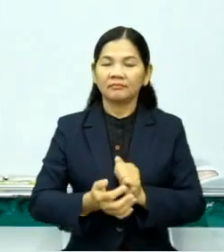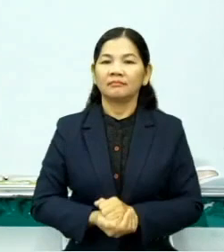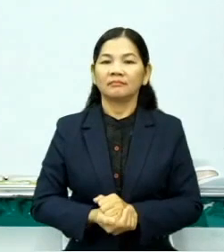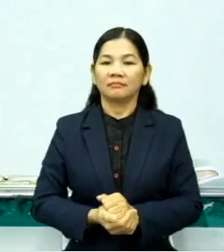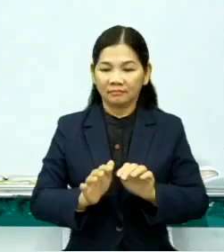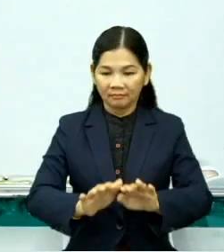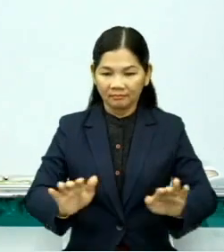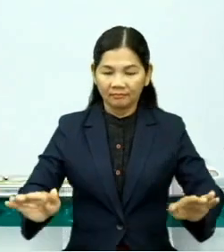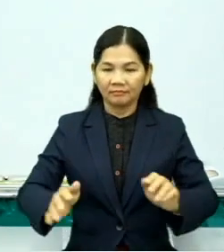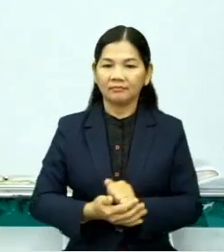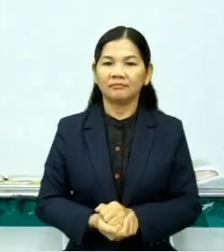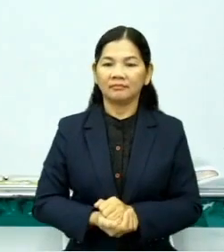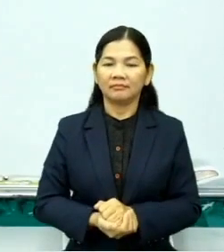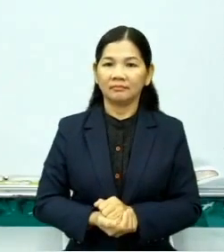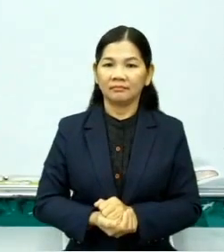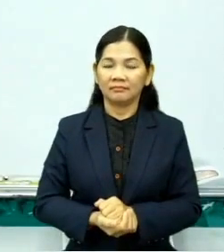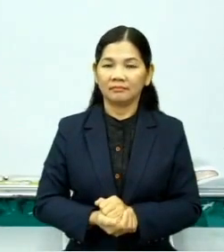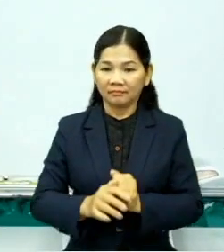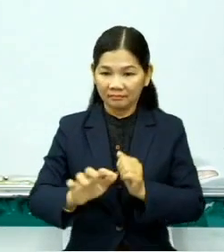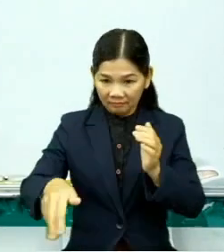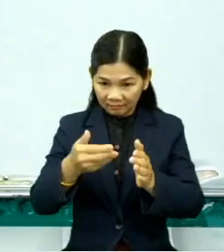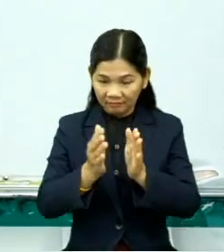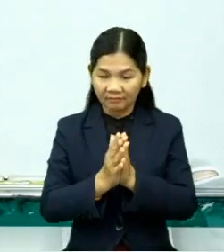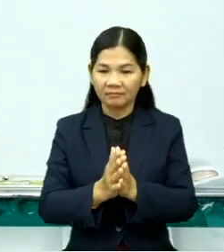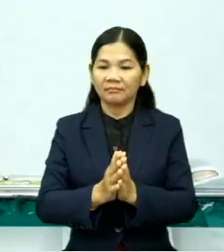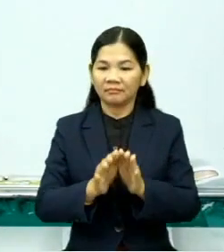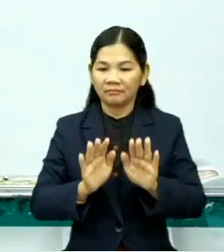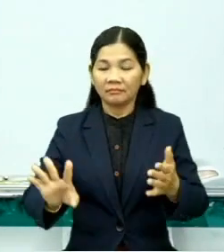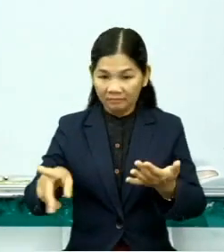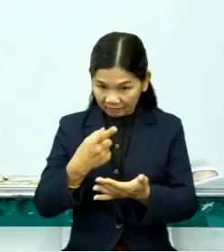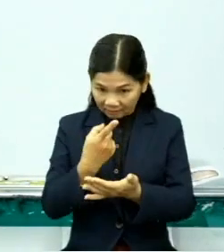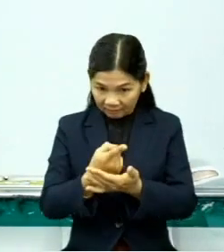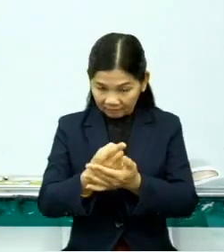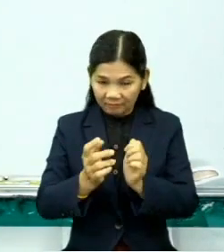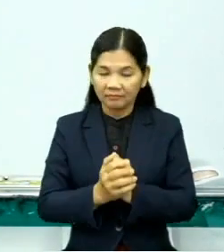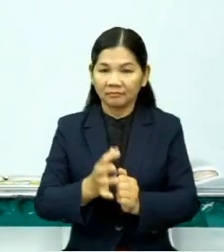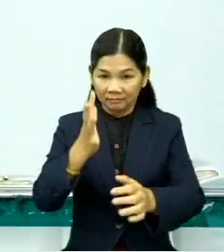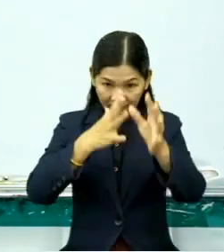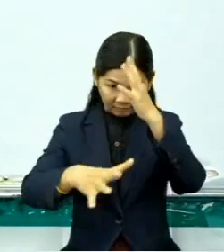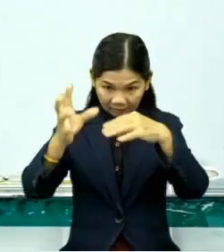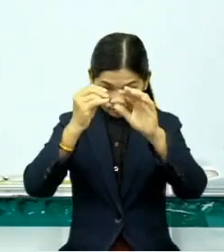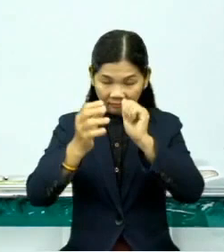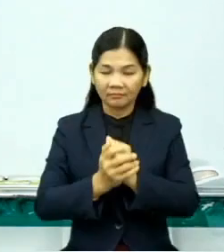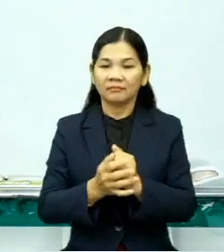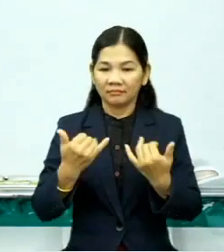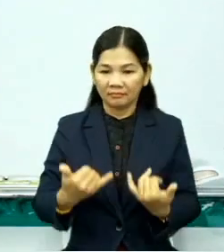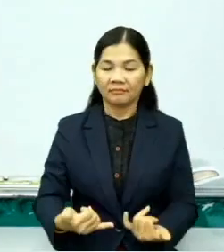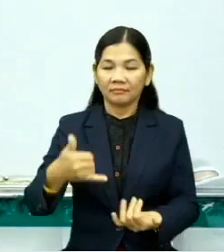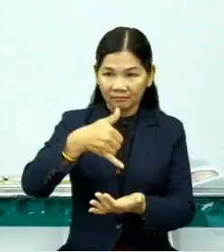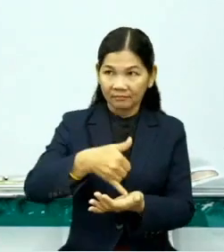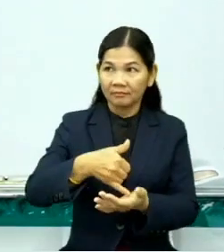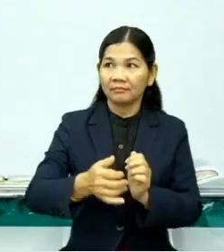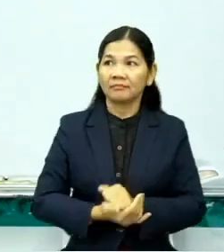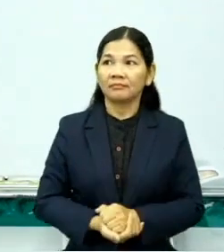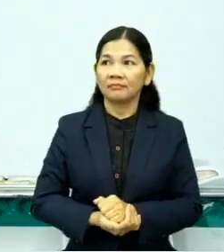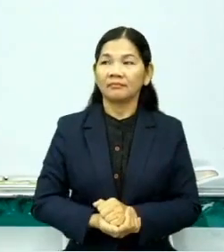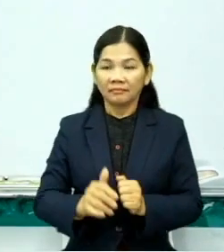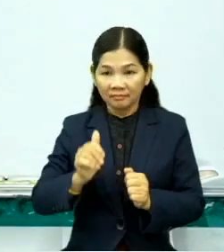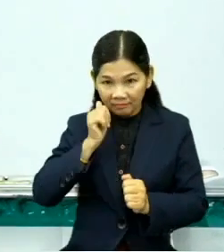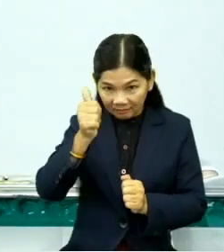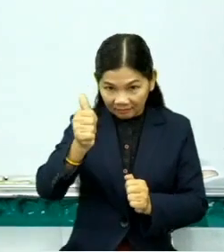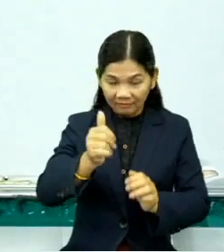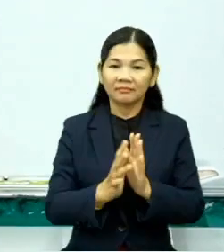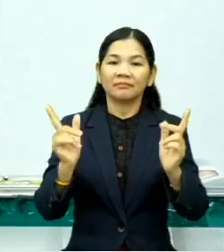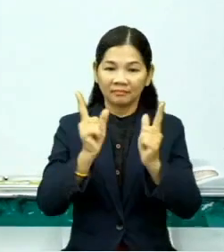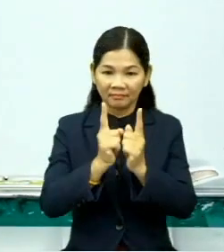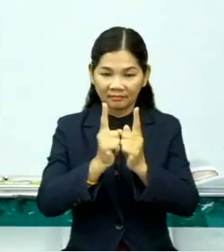nè con chà hai nè cử của xong ọc cún trong phô ca cho rúm riêng cho mùi nè cử nế thằng ngày nì nè con hay sai dương